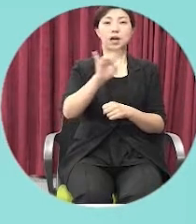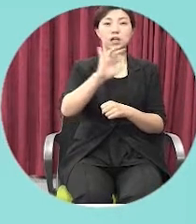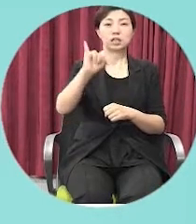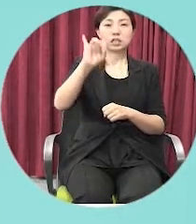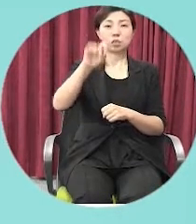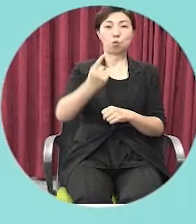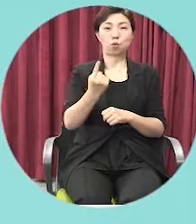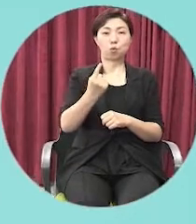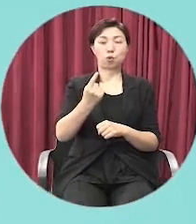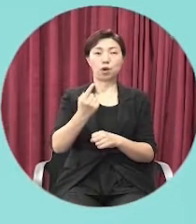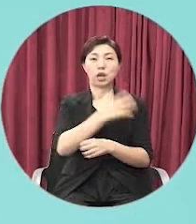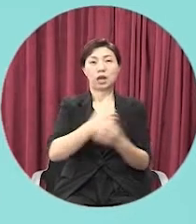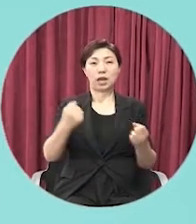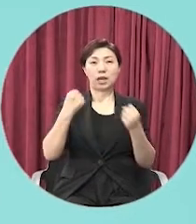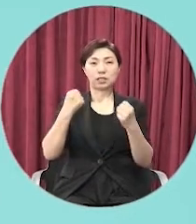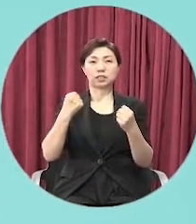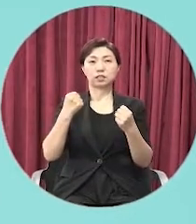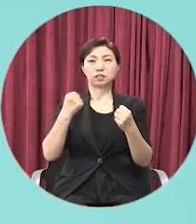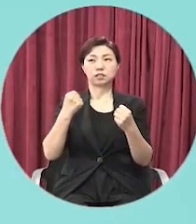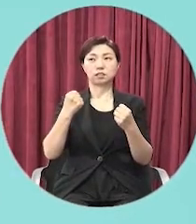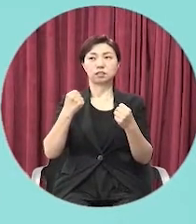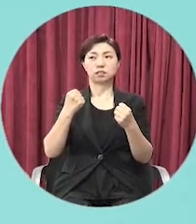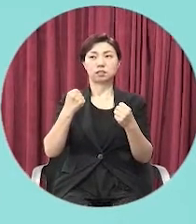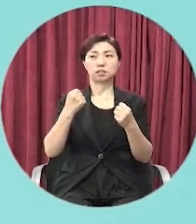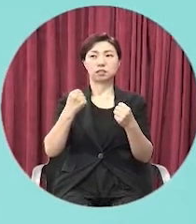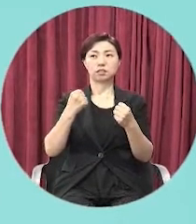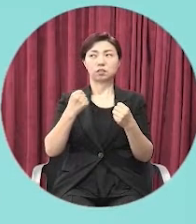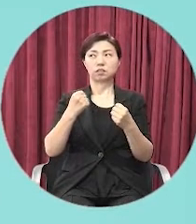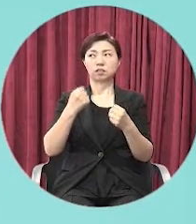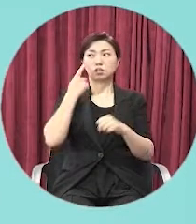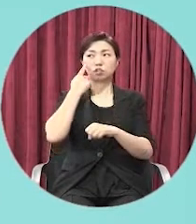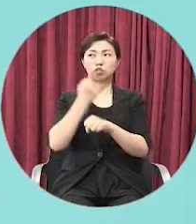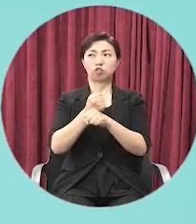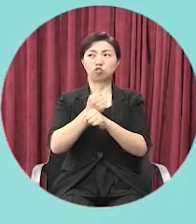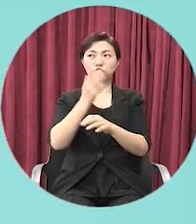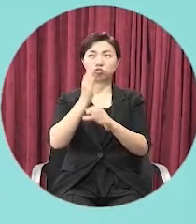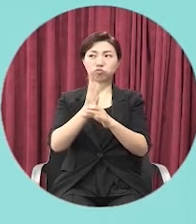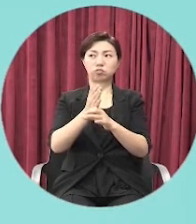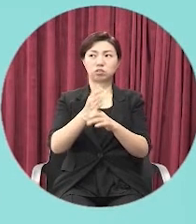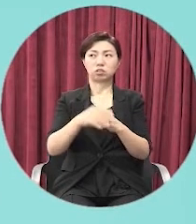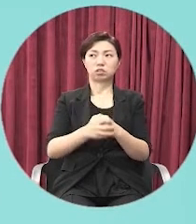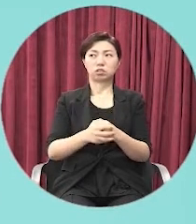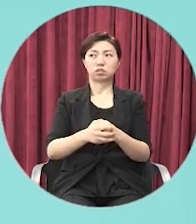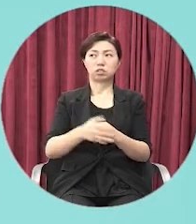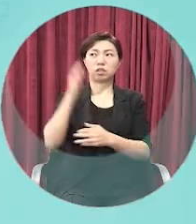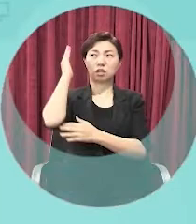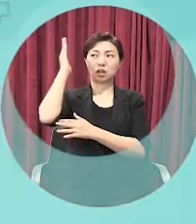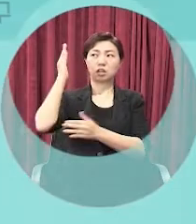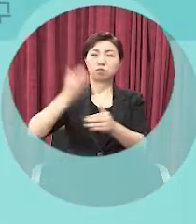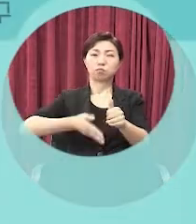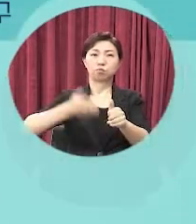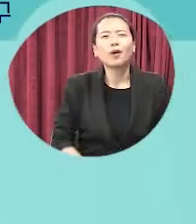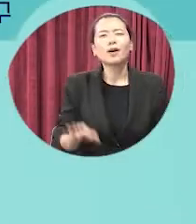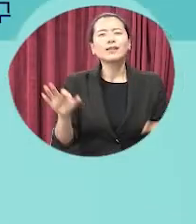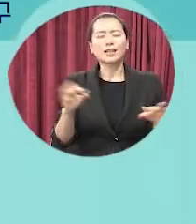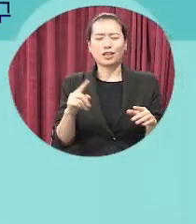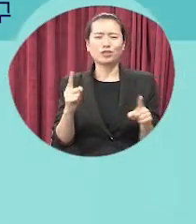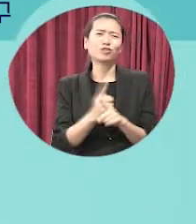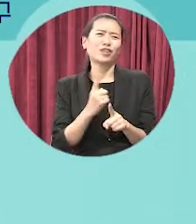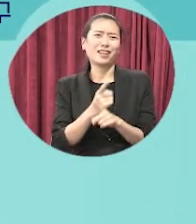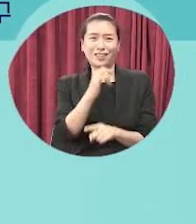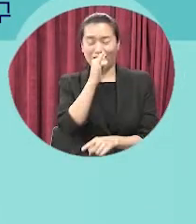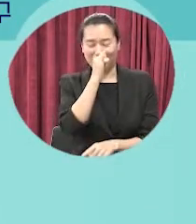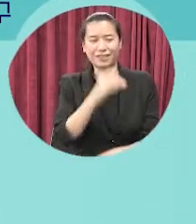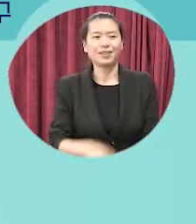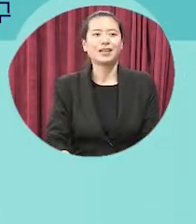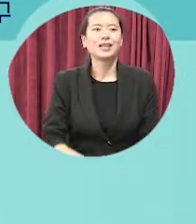구현 이라는 제목으로 발표를 해 주시게 씁니다 항의 부탁드리겠습니다 현재는 제가 에